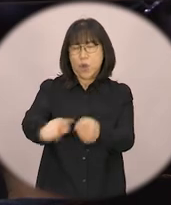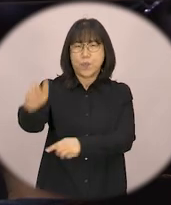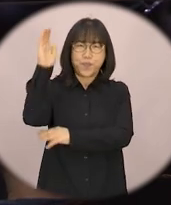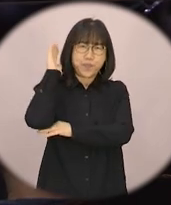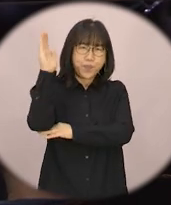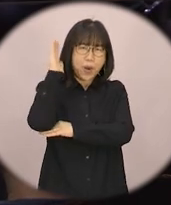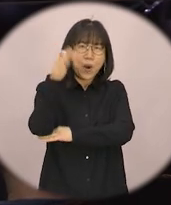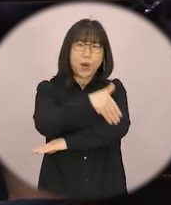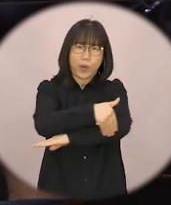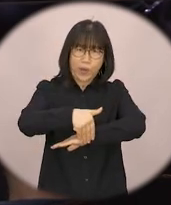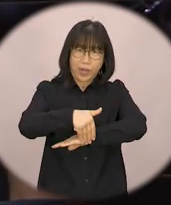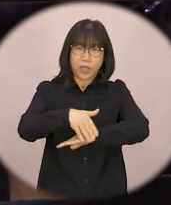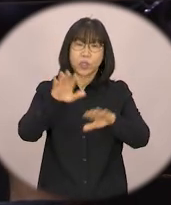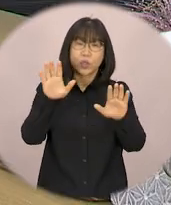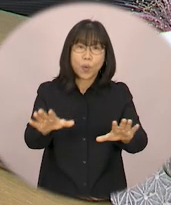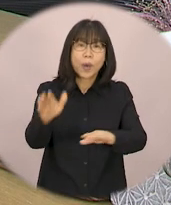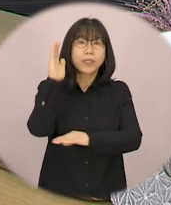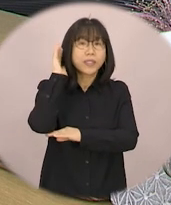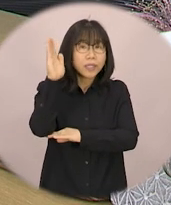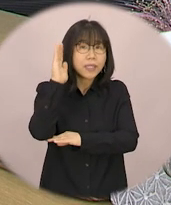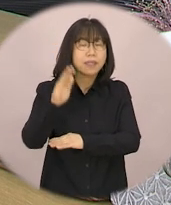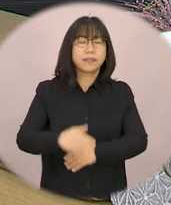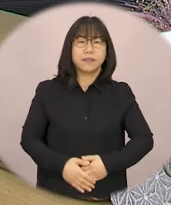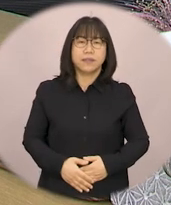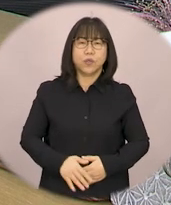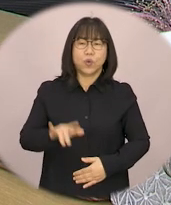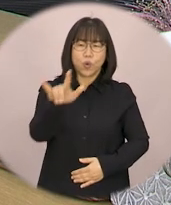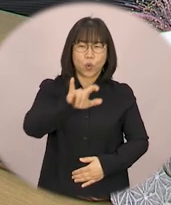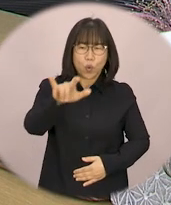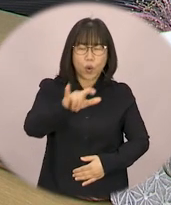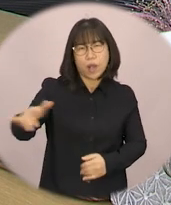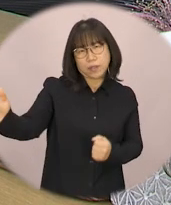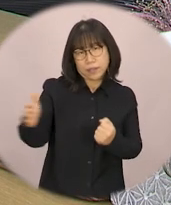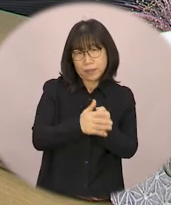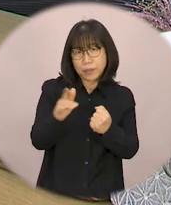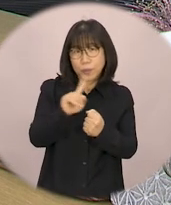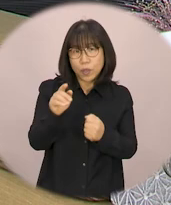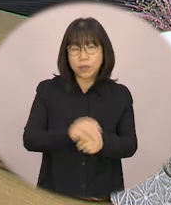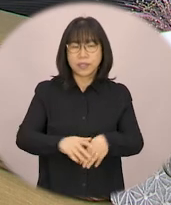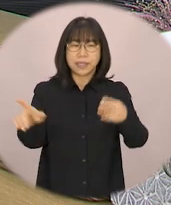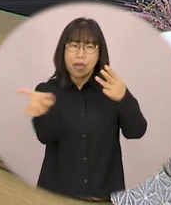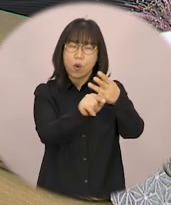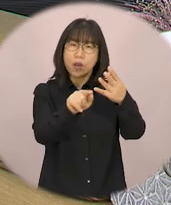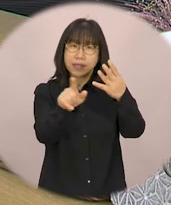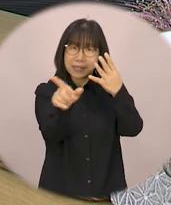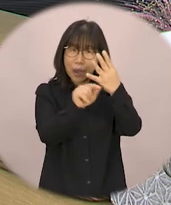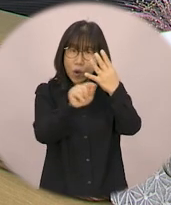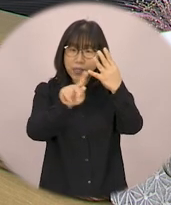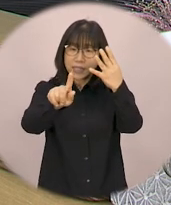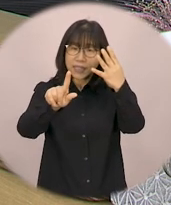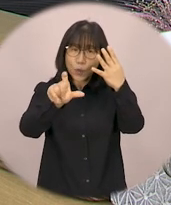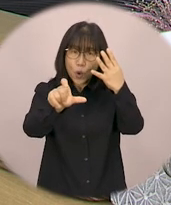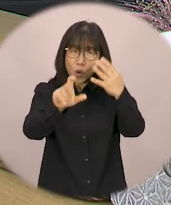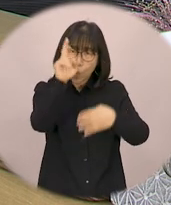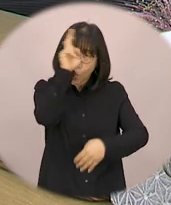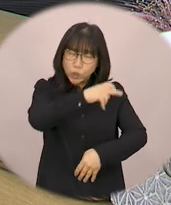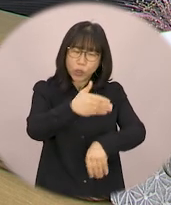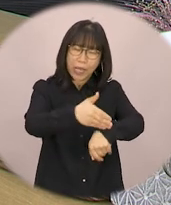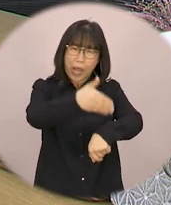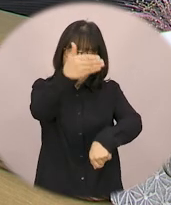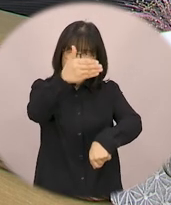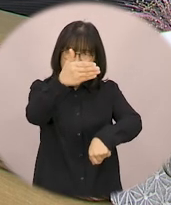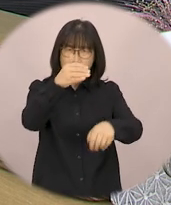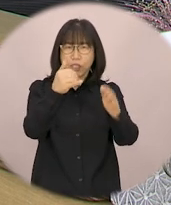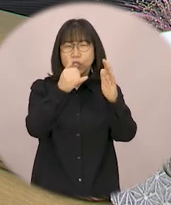예정입니다 제 152회 의 강서 지식 비타민 강좌는 코로나 의 여파로 4월 15일 오전